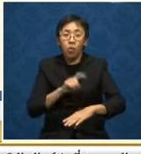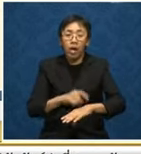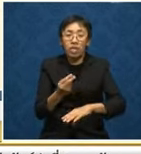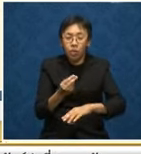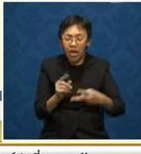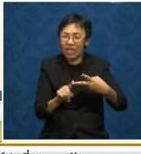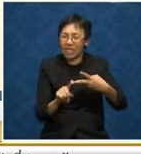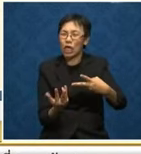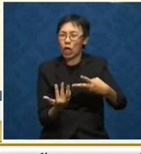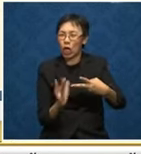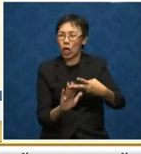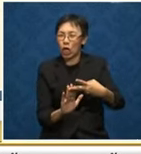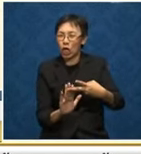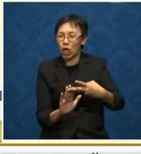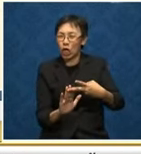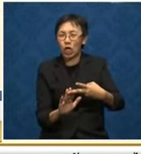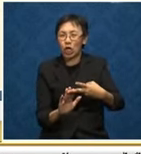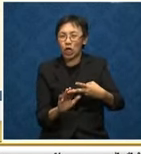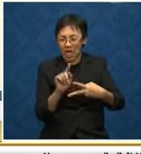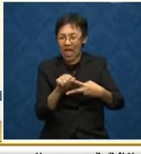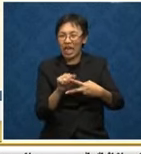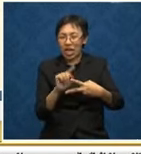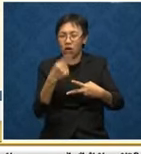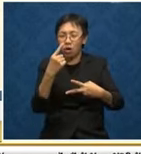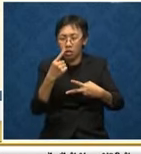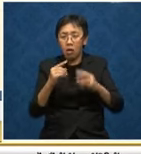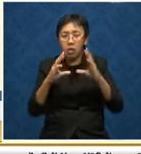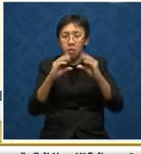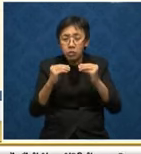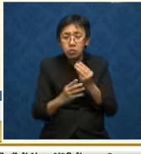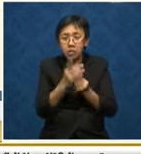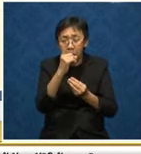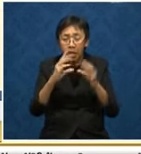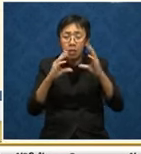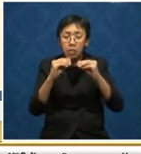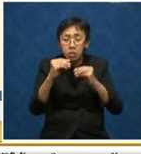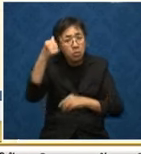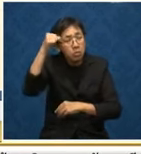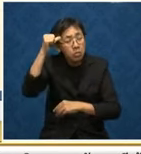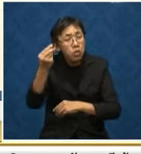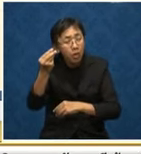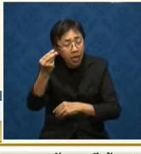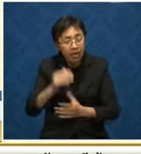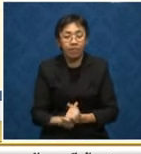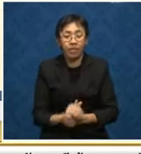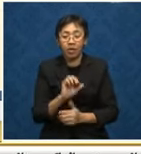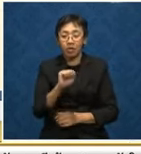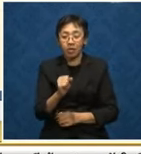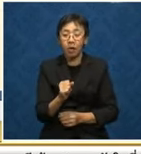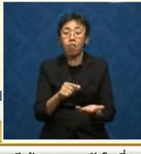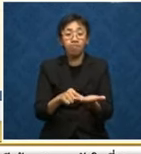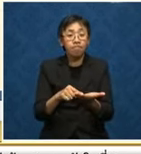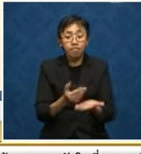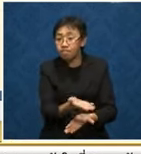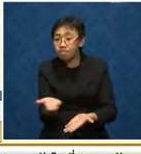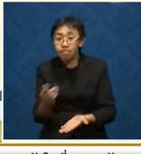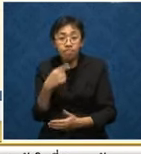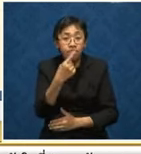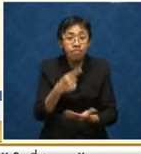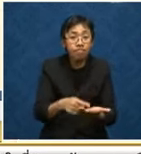ไว้เป็น ยติที่2ครับครับเชิญท่านสมาชิกครับจะมีผู้เส